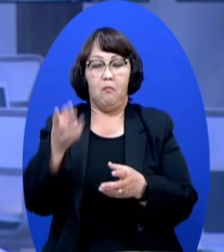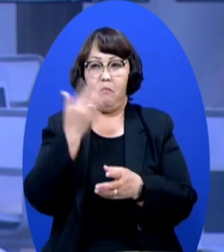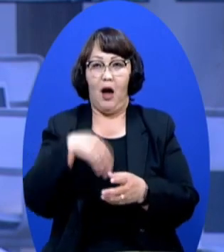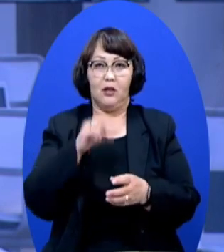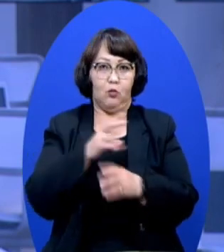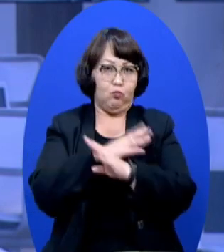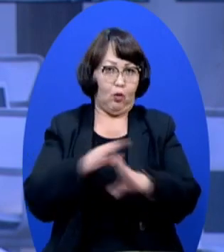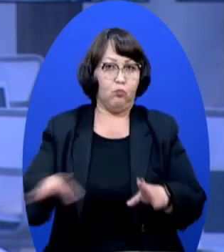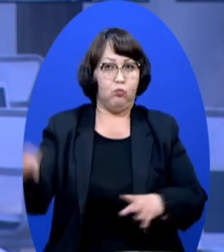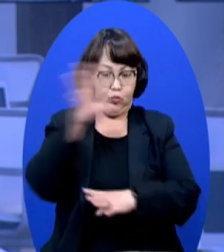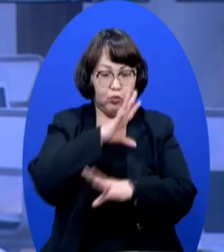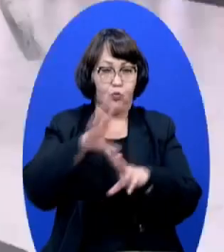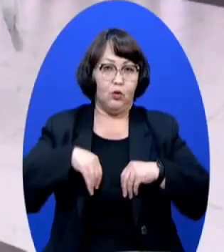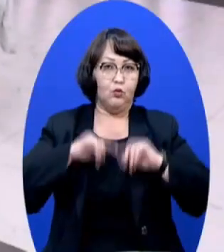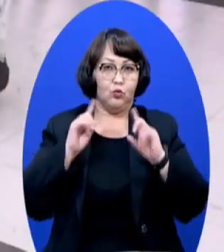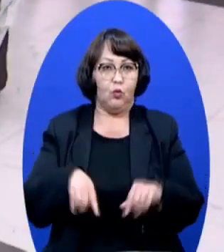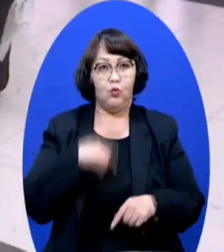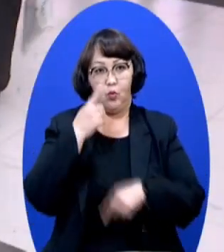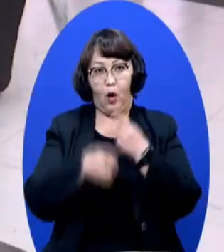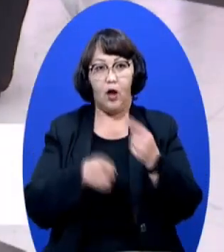байна.